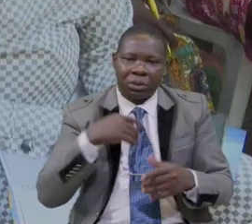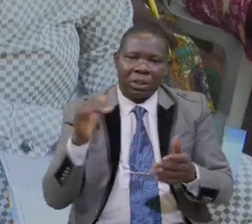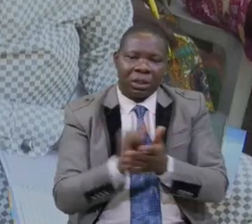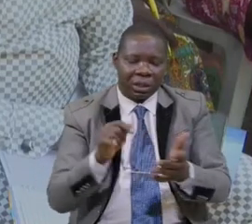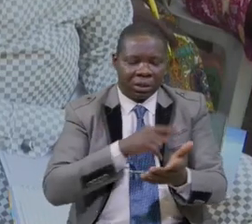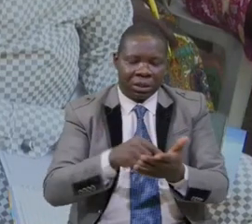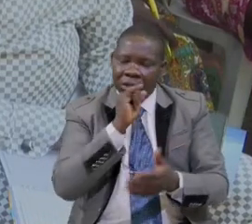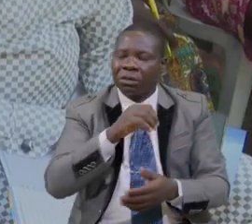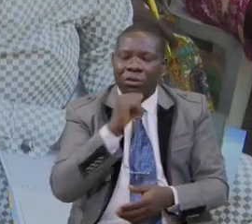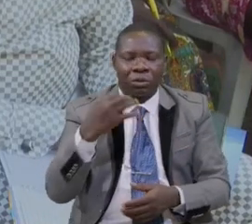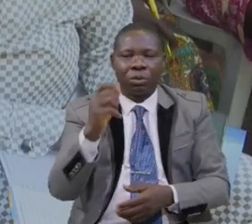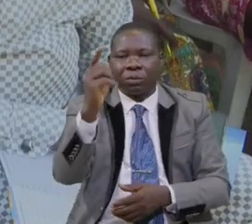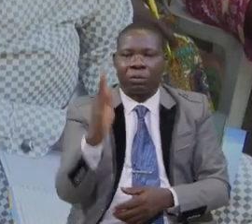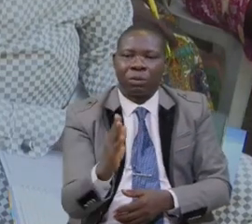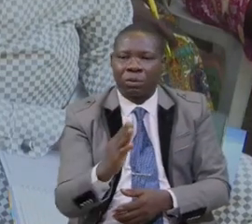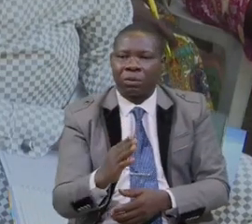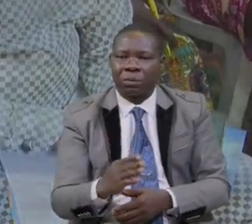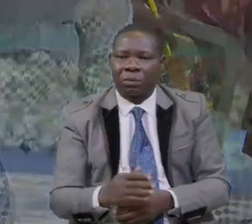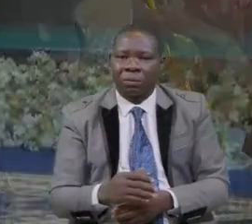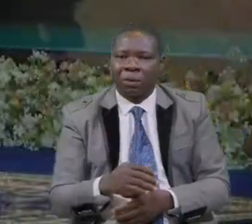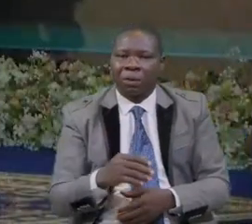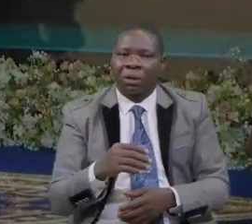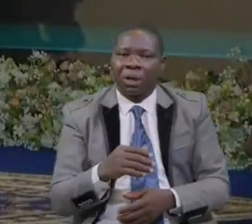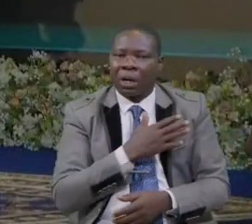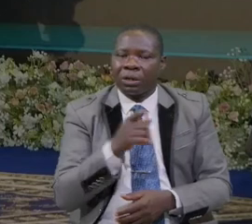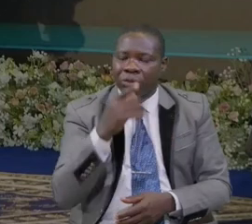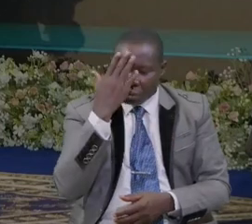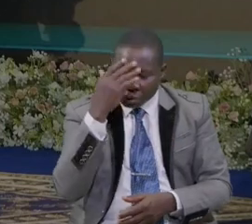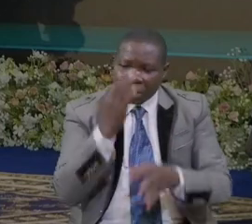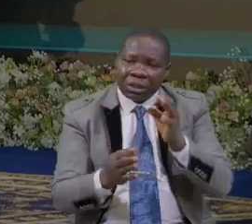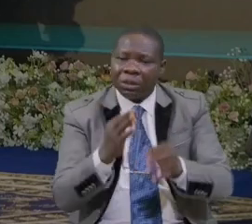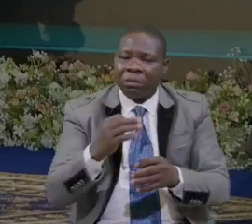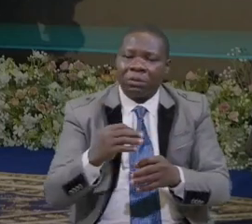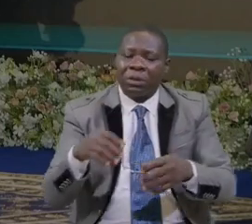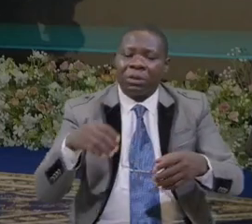ne vient pas de Dieu. Même si Naaman était en colère,